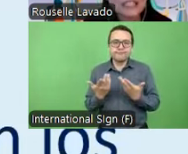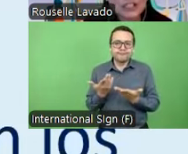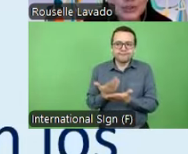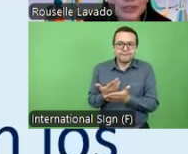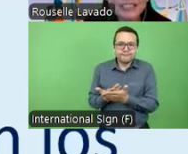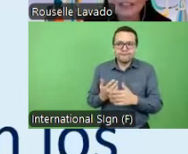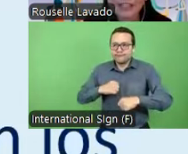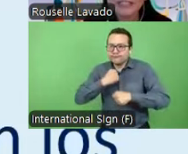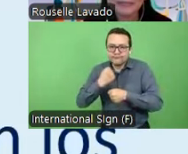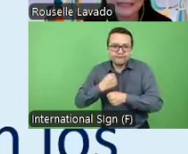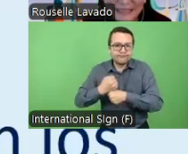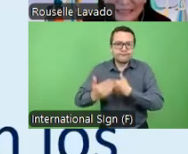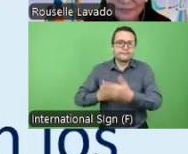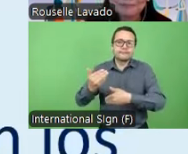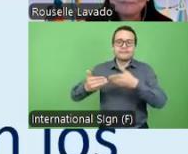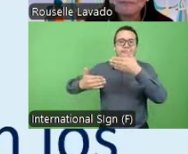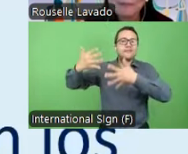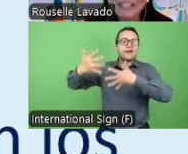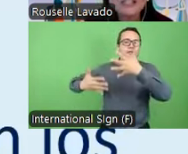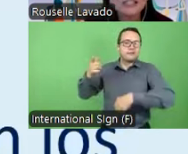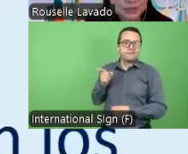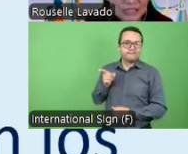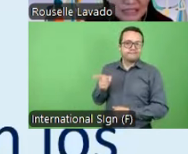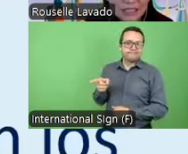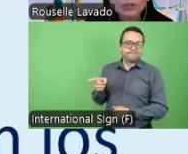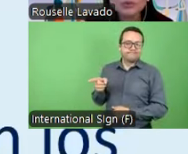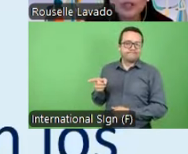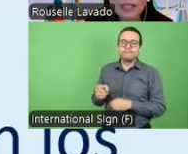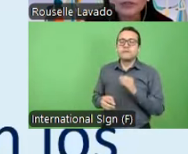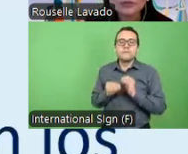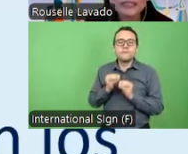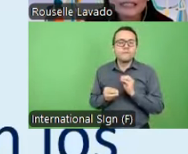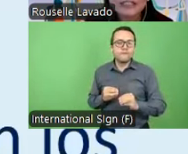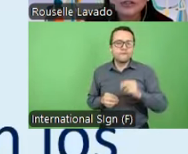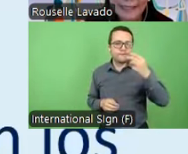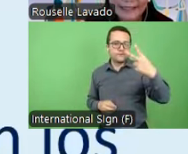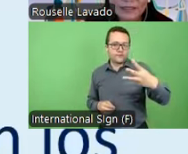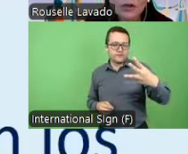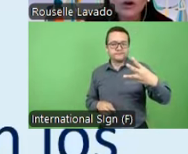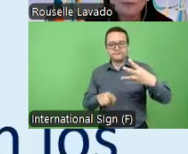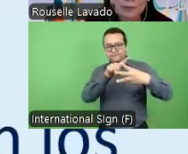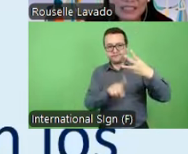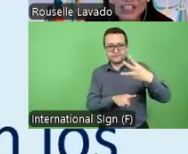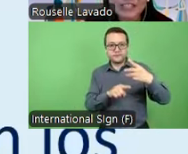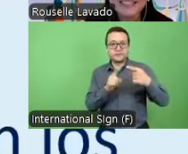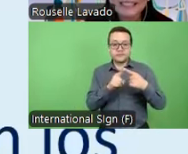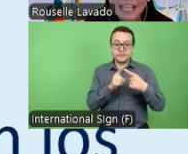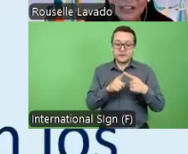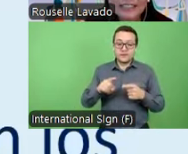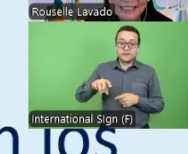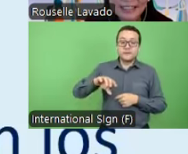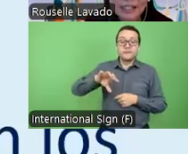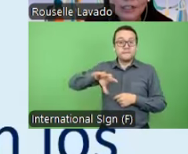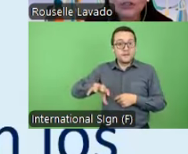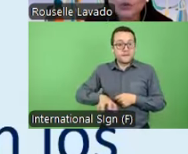trois problèmes principaux. La disponibilité d'abord. De nombreux pays ne collectent ni